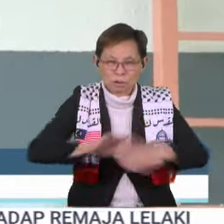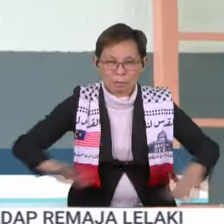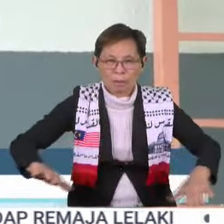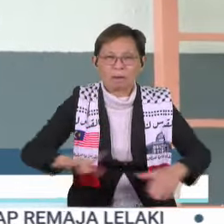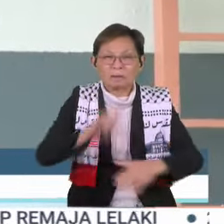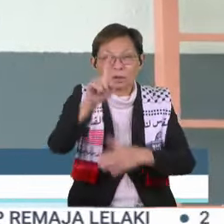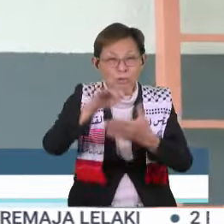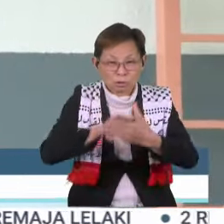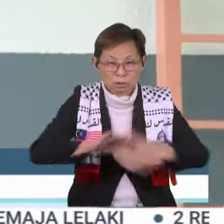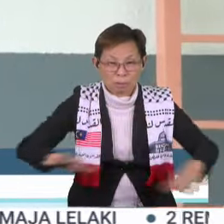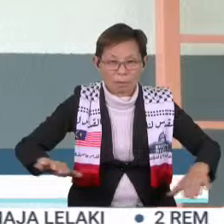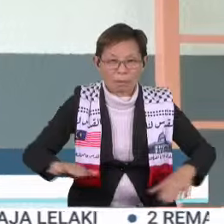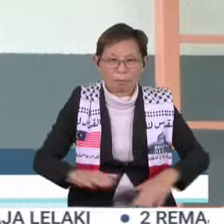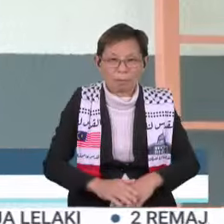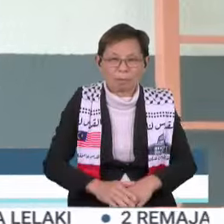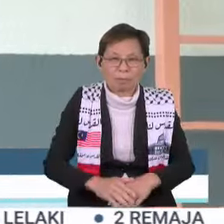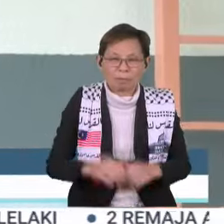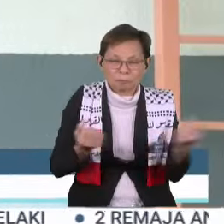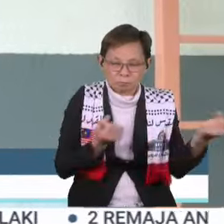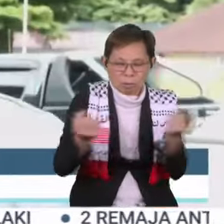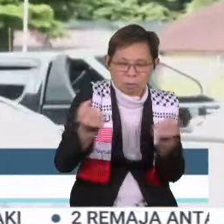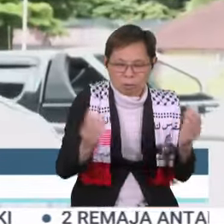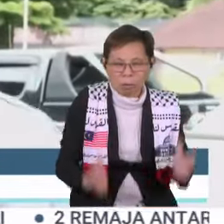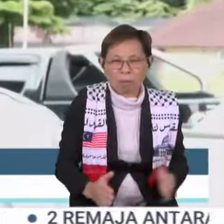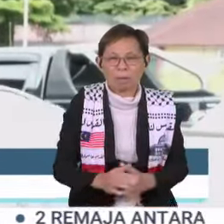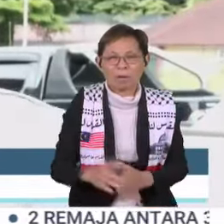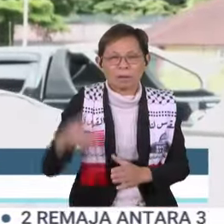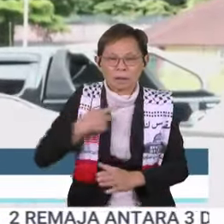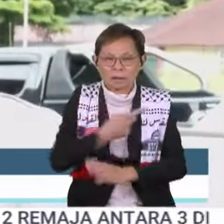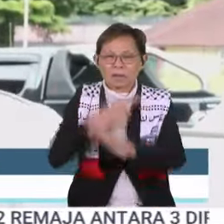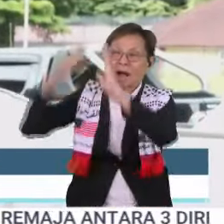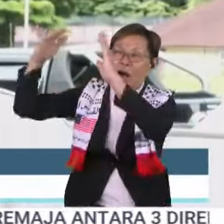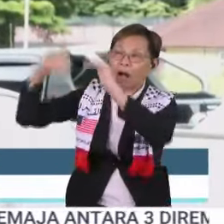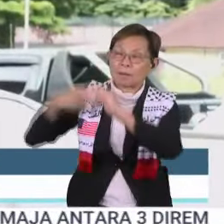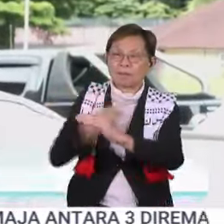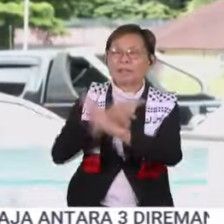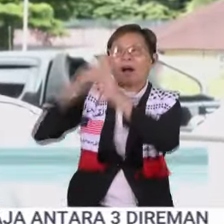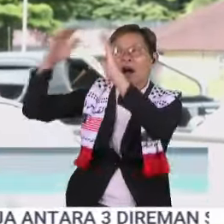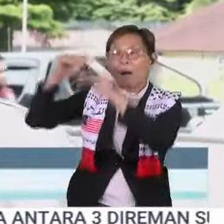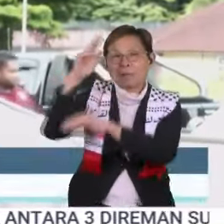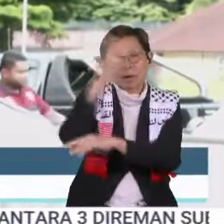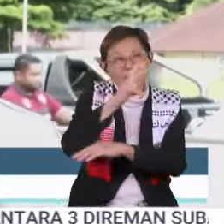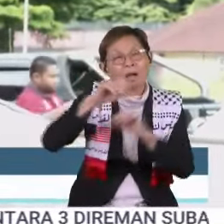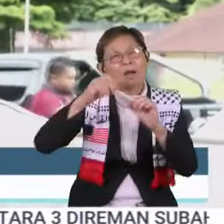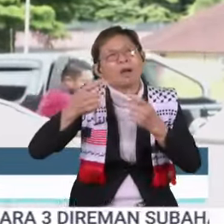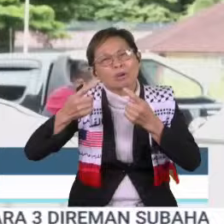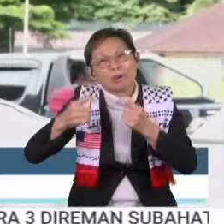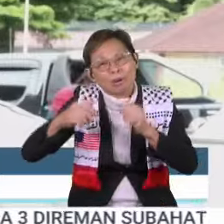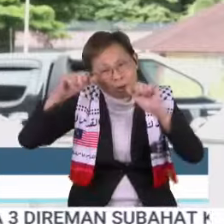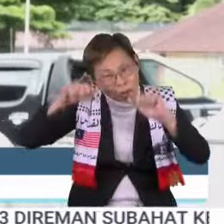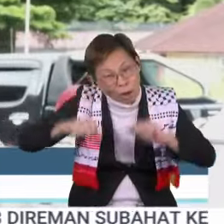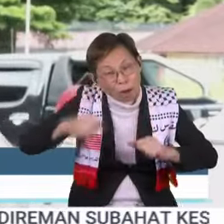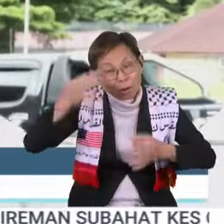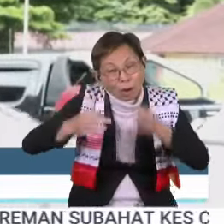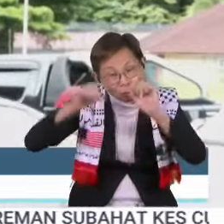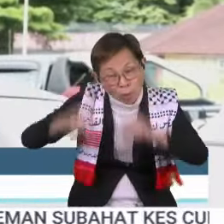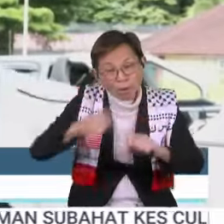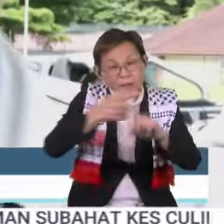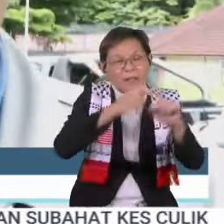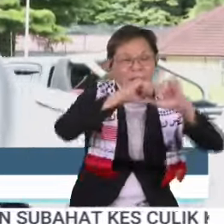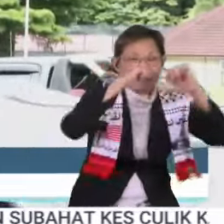lah pada yang menggunakan jalan tu. Kita berharap pada kerajaan kalau boleh tu daripada agensi